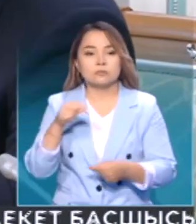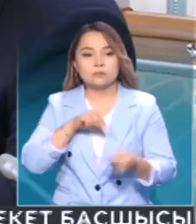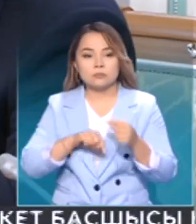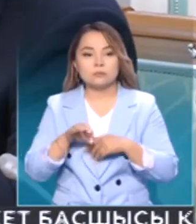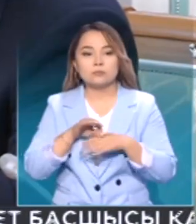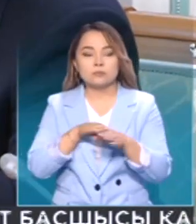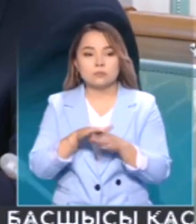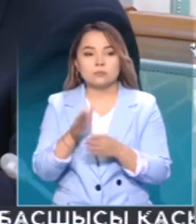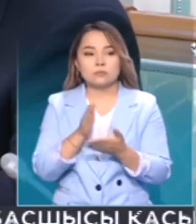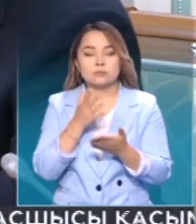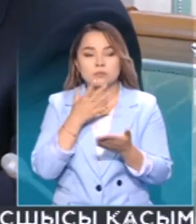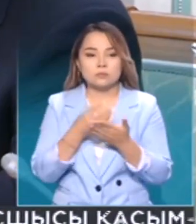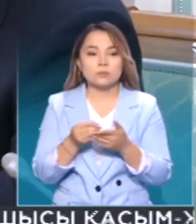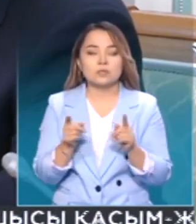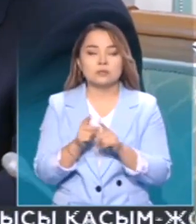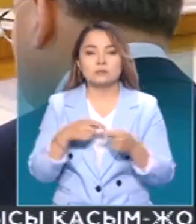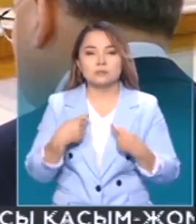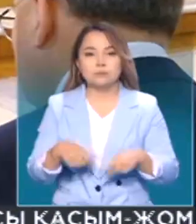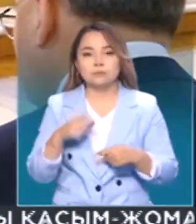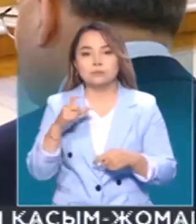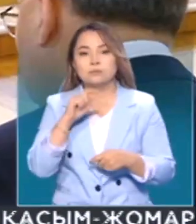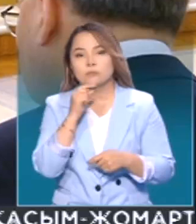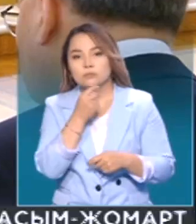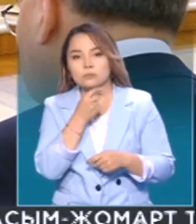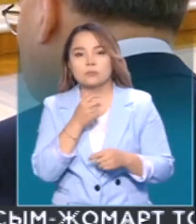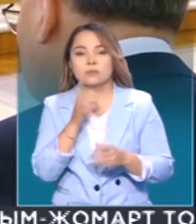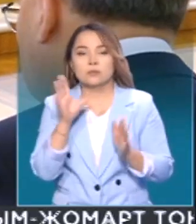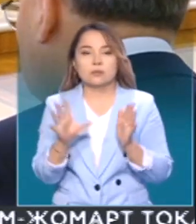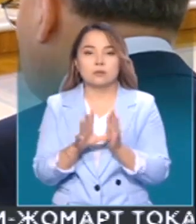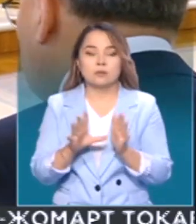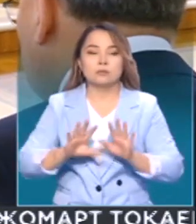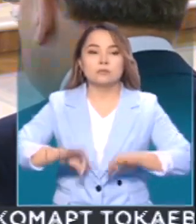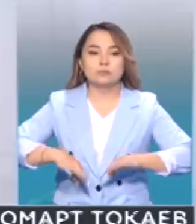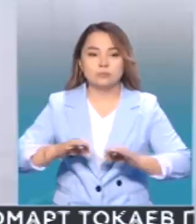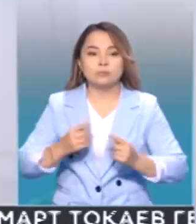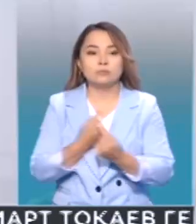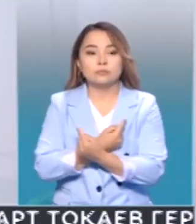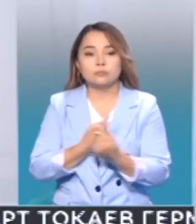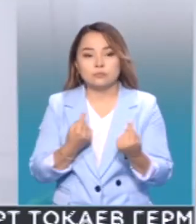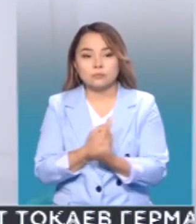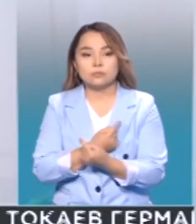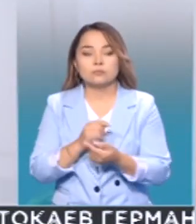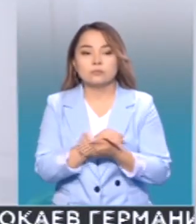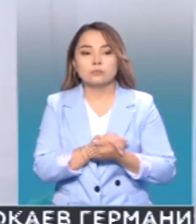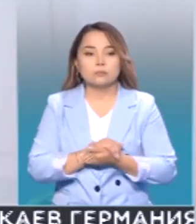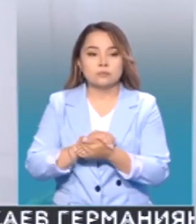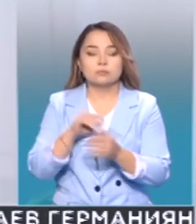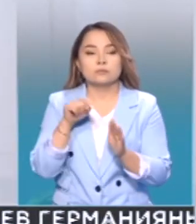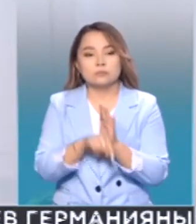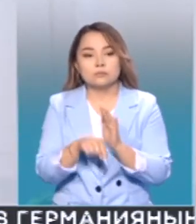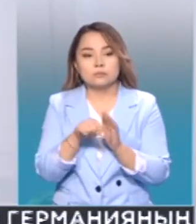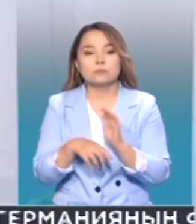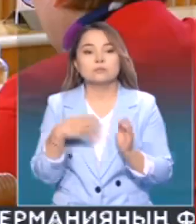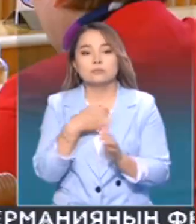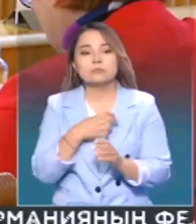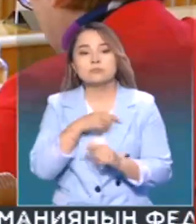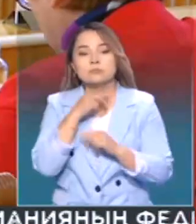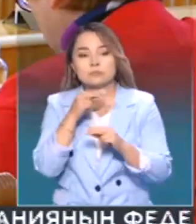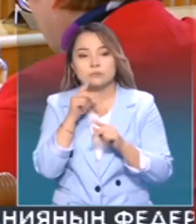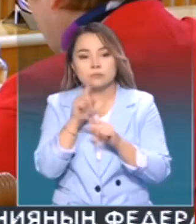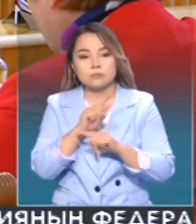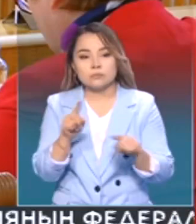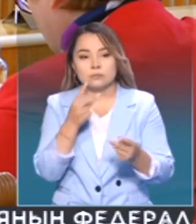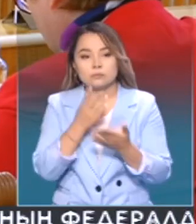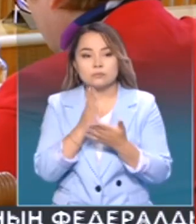нығайтуға сауда, экономика, инвестиция, энергетика, көлік және логистика салаларындағы ынтымақты тереңдету етуге ерекше назар аударды.